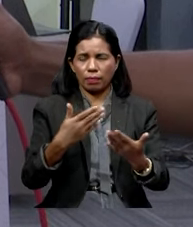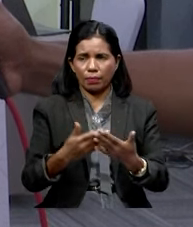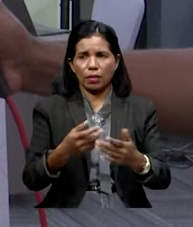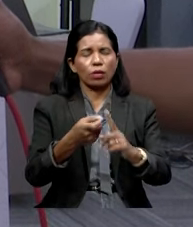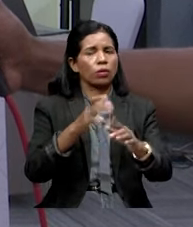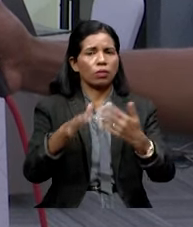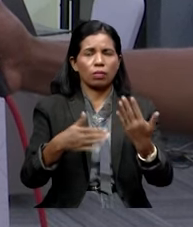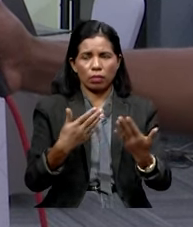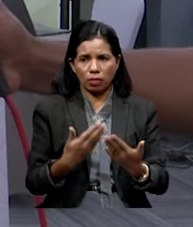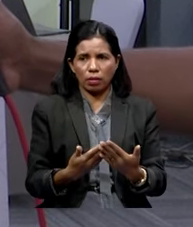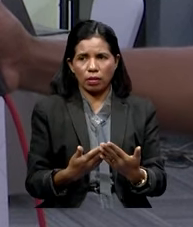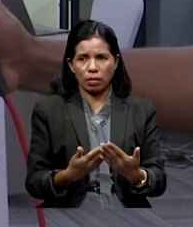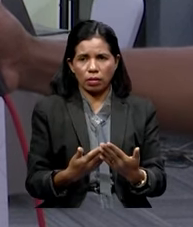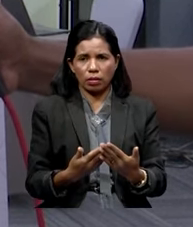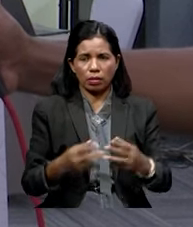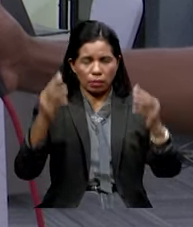Mayor